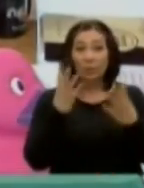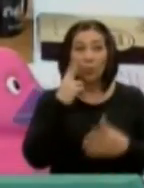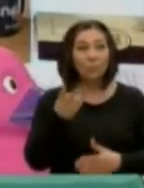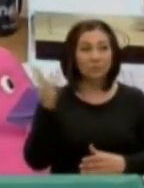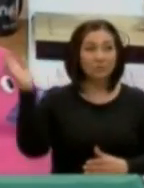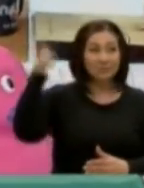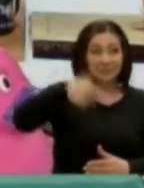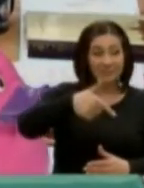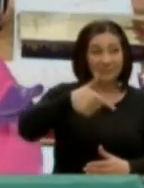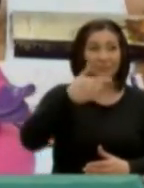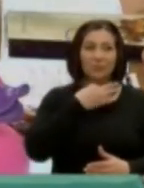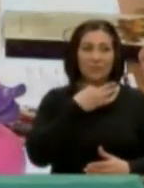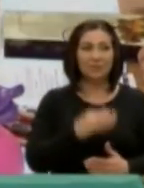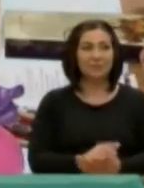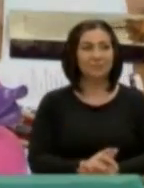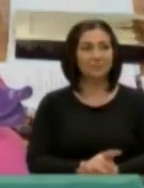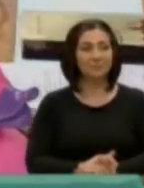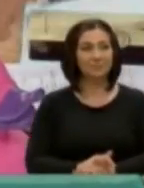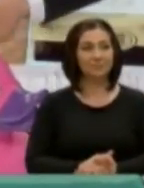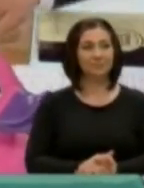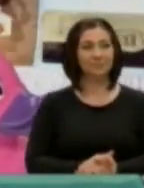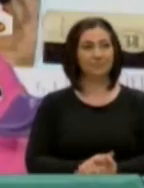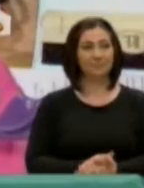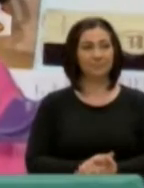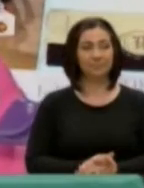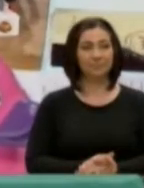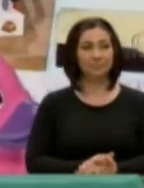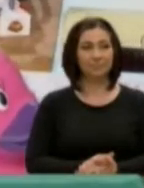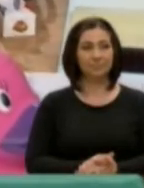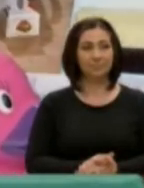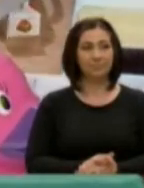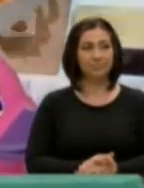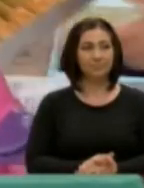Bir gelebilir miyiz aslında şeyle çocuklar? Bir yaklaşabilsek.